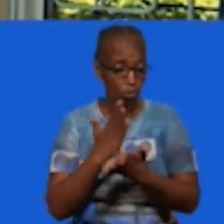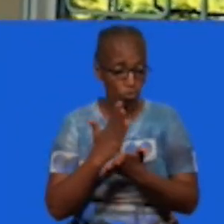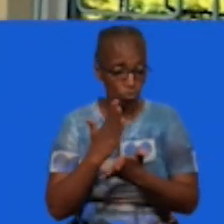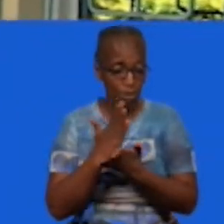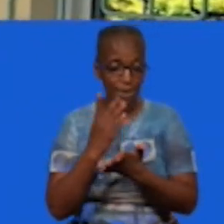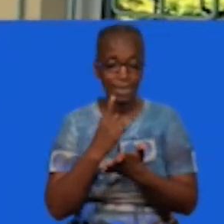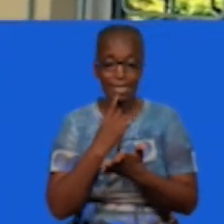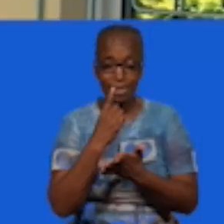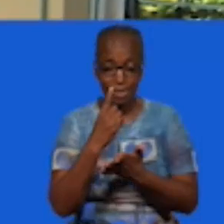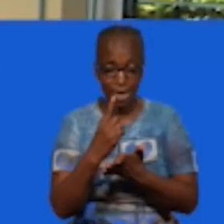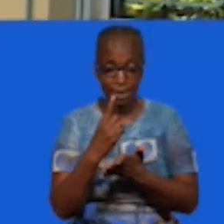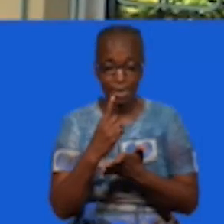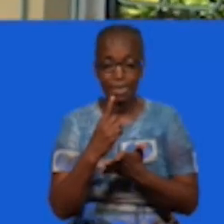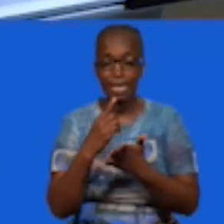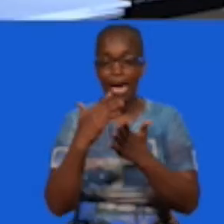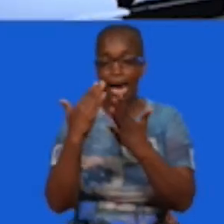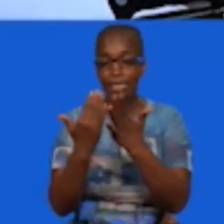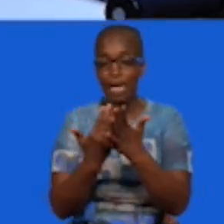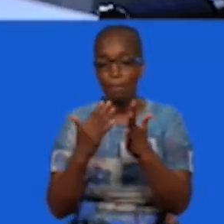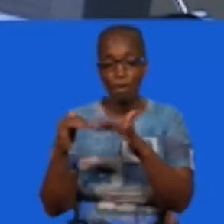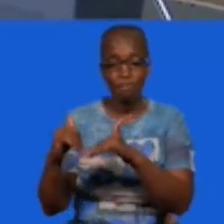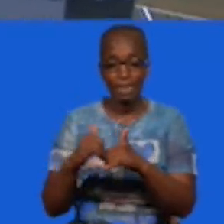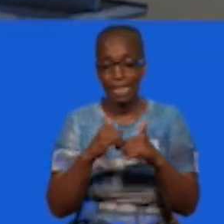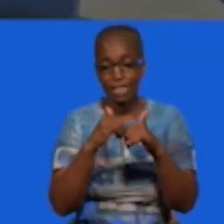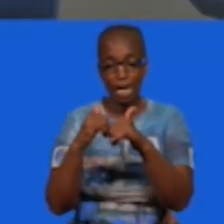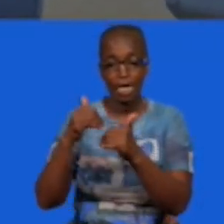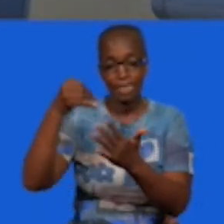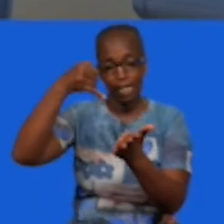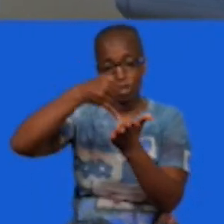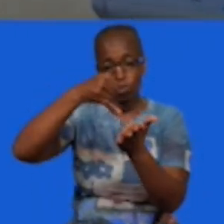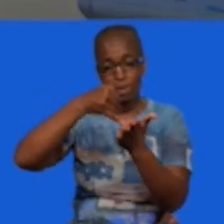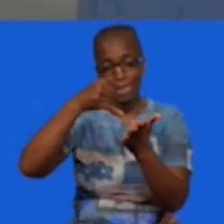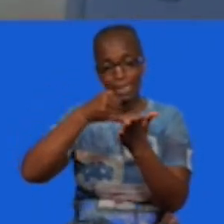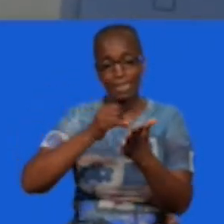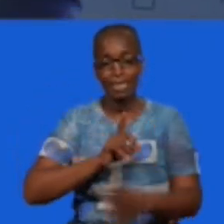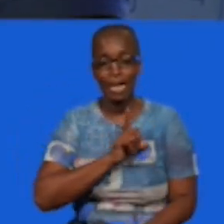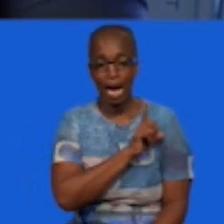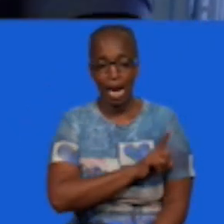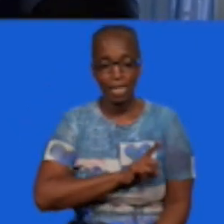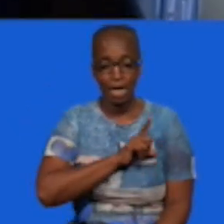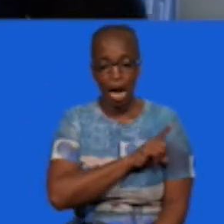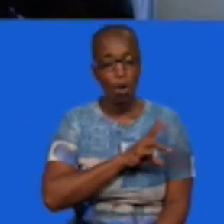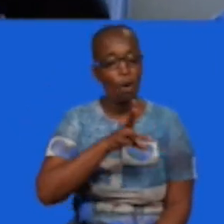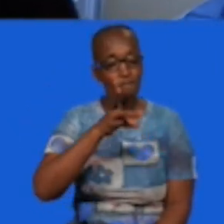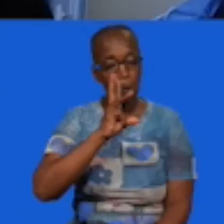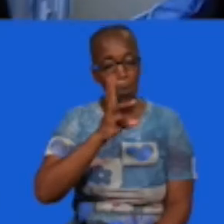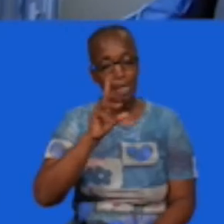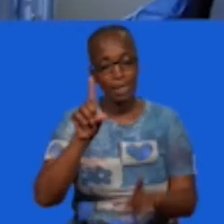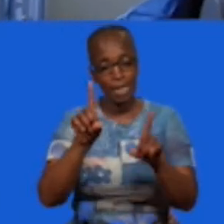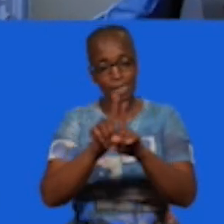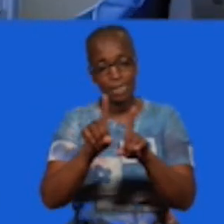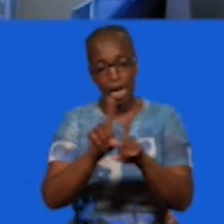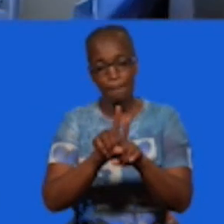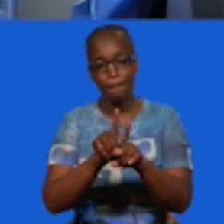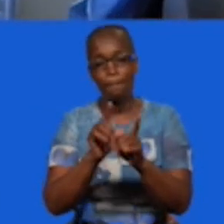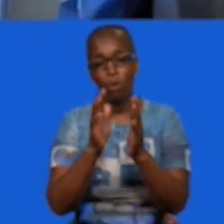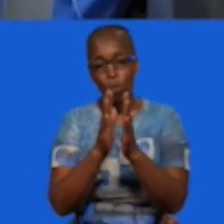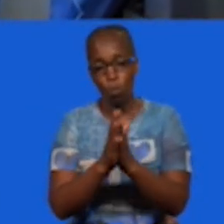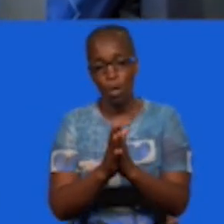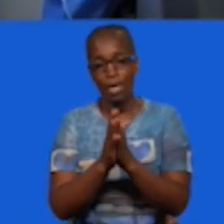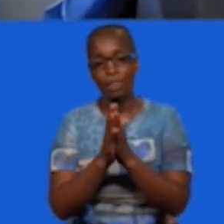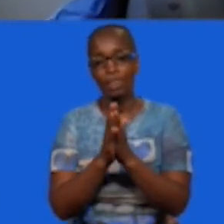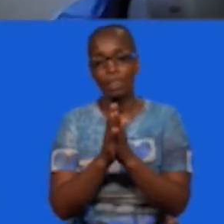kweli, huku akitaja baadhi ya changamoto ikiwa ni pamoja na ukosefu wa maji pamoja